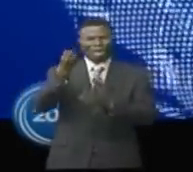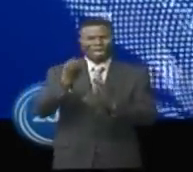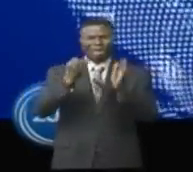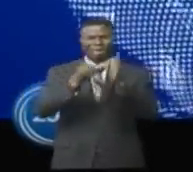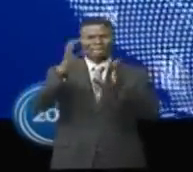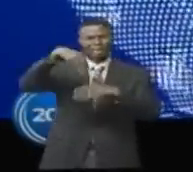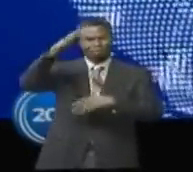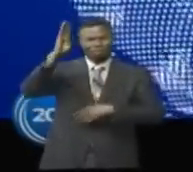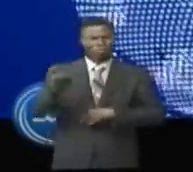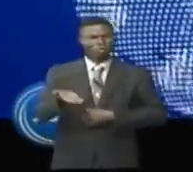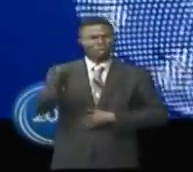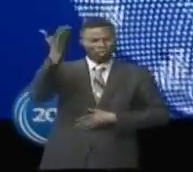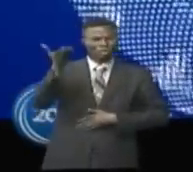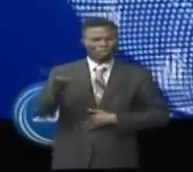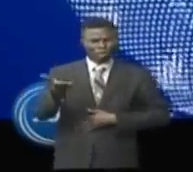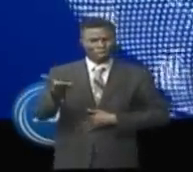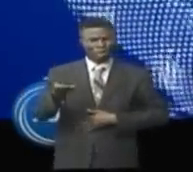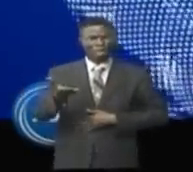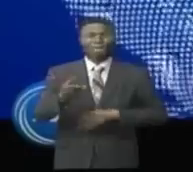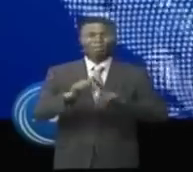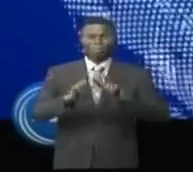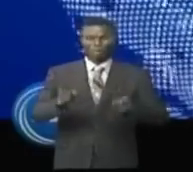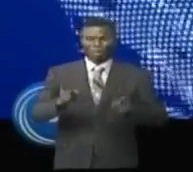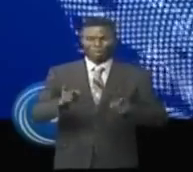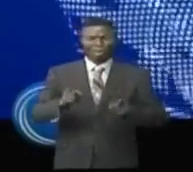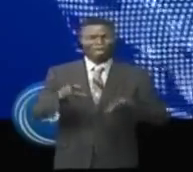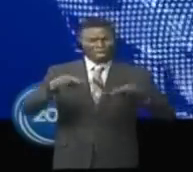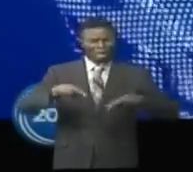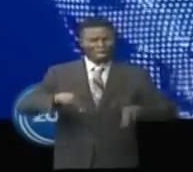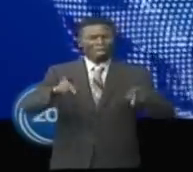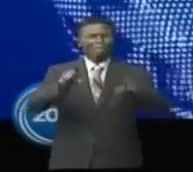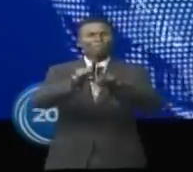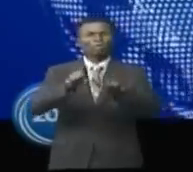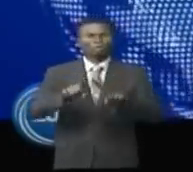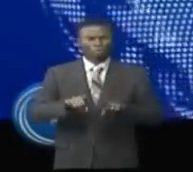47%. Donc, mais cela a permis aussi